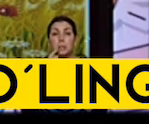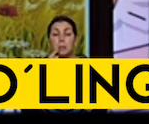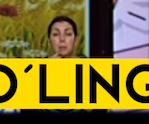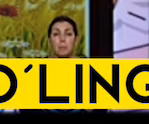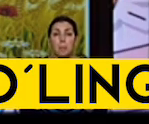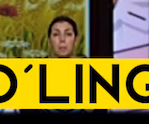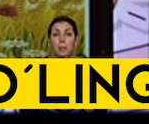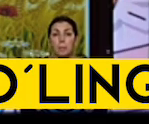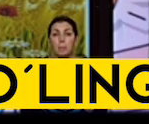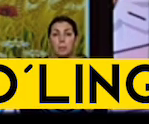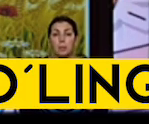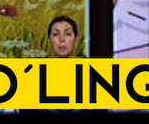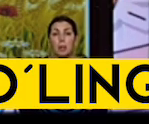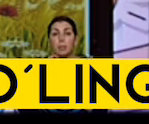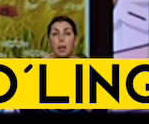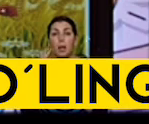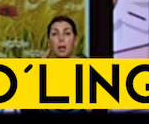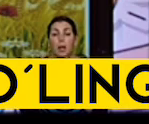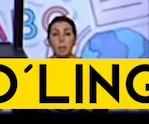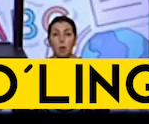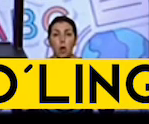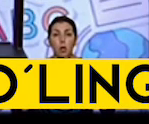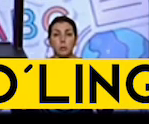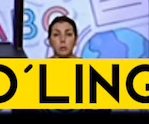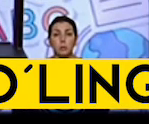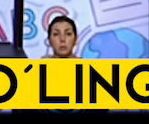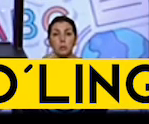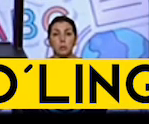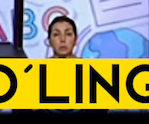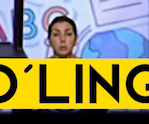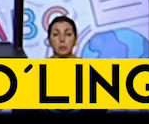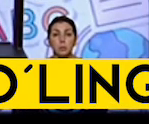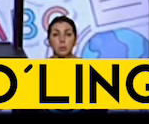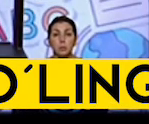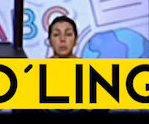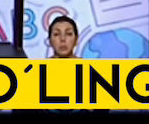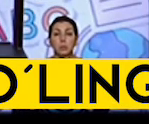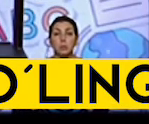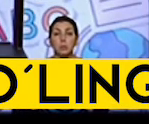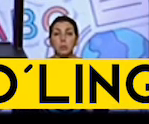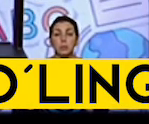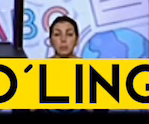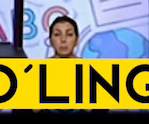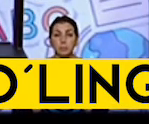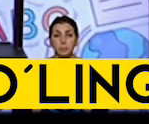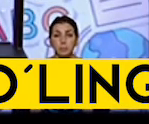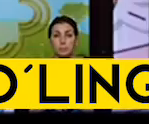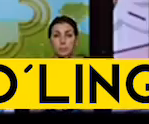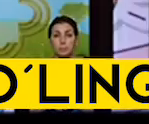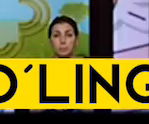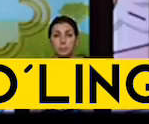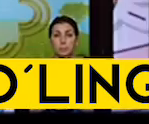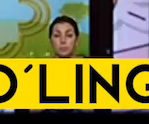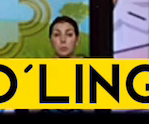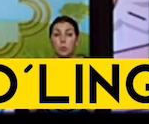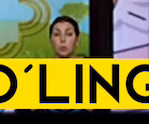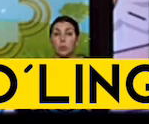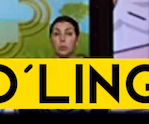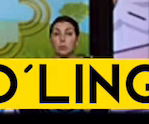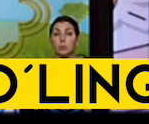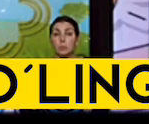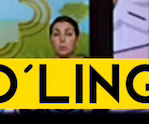bo'ladi? Topdingiz, taqalari temirdan bo'ladi. Demak, to'g'ri javob qalqon quloğim, temir tuyog'im ekan. Mustaqil